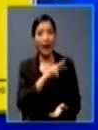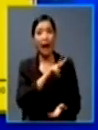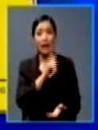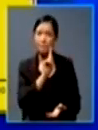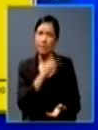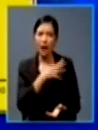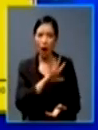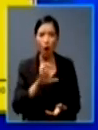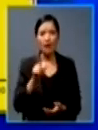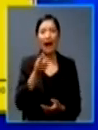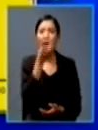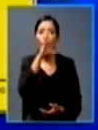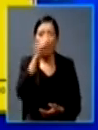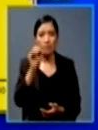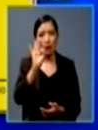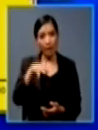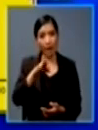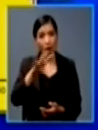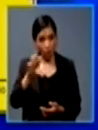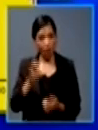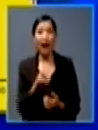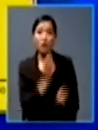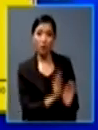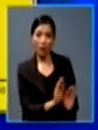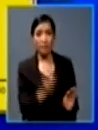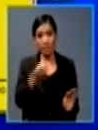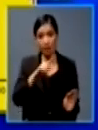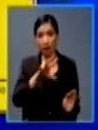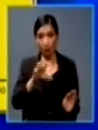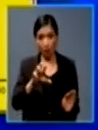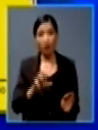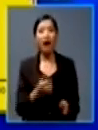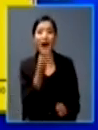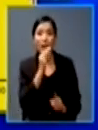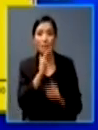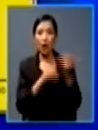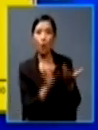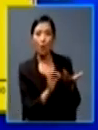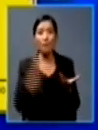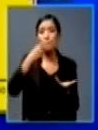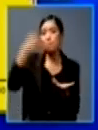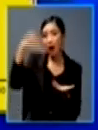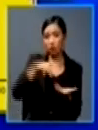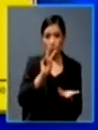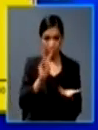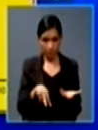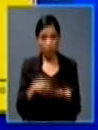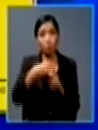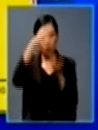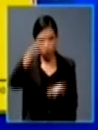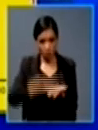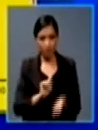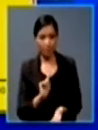ลินะครับ 9,500 นะครับค่าเก็บในยุ้งฉาง 1,500 ค่าพัฒนาค่าตากนะครับ 2,000 รวมแล้